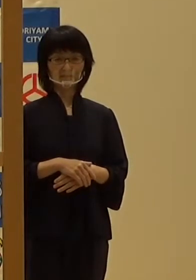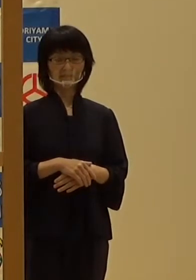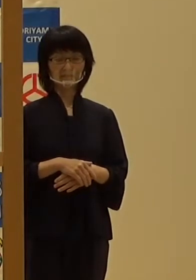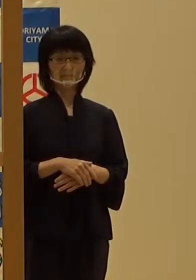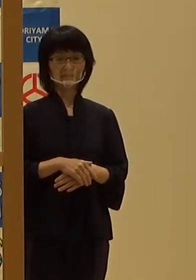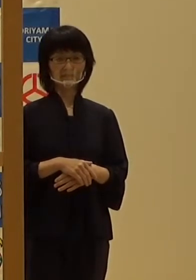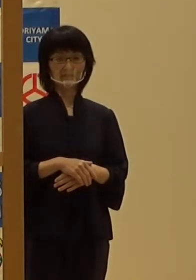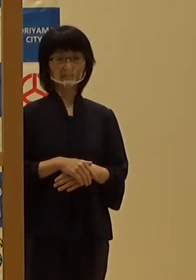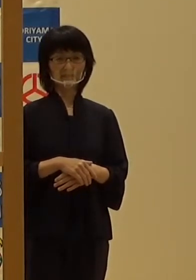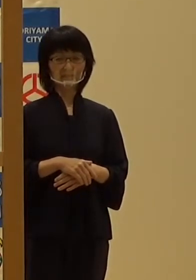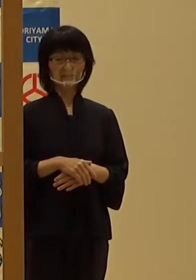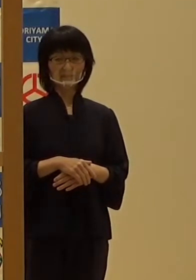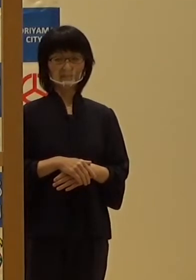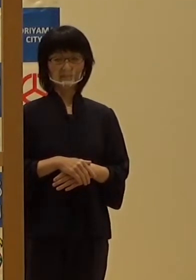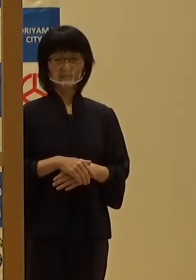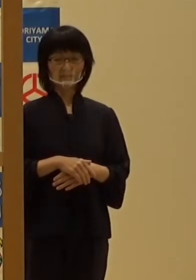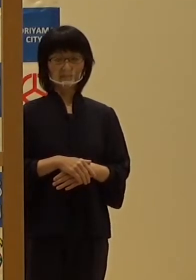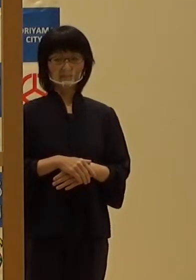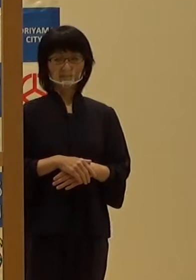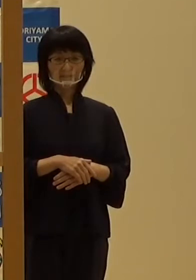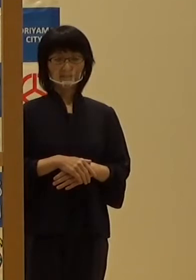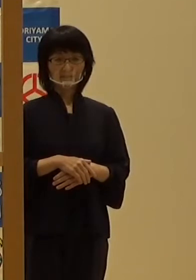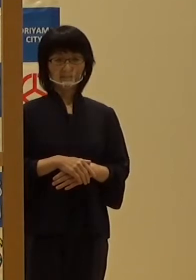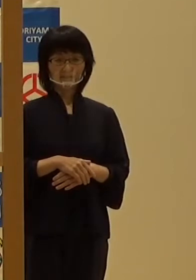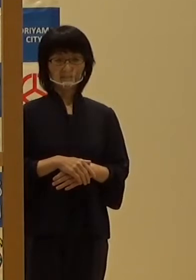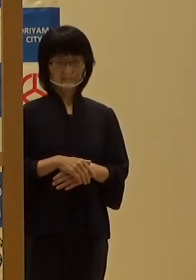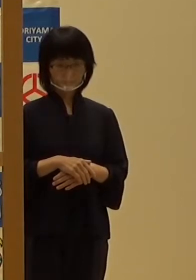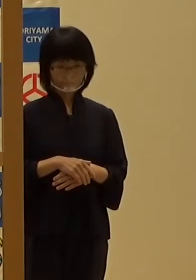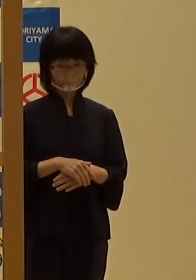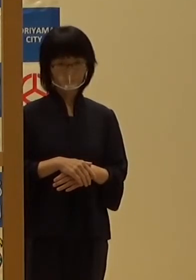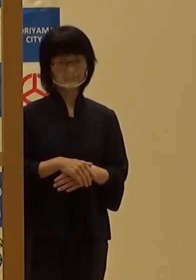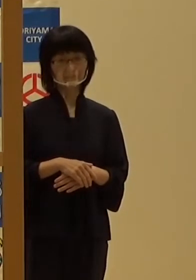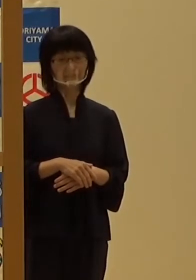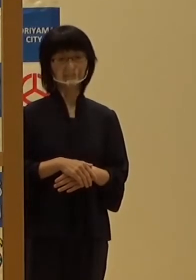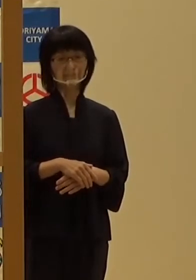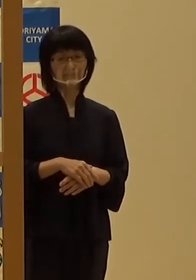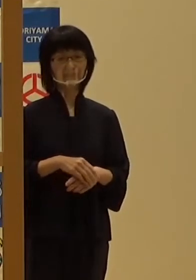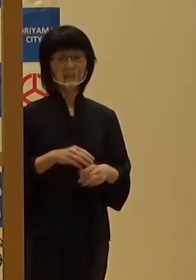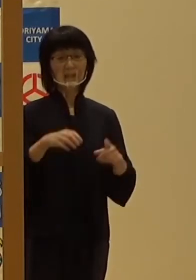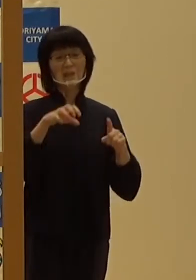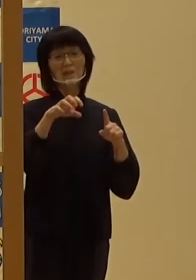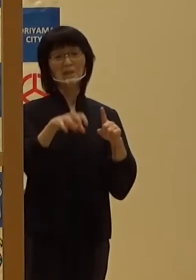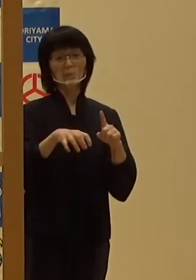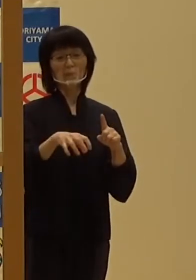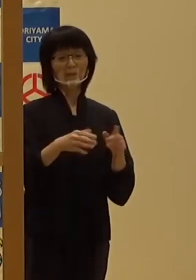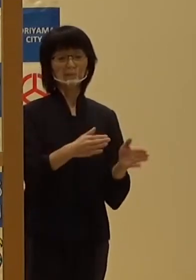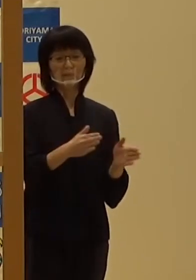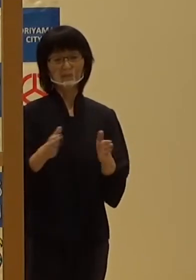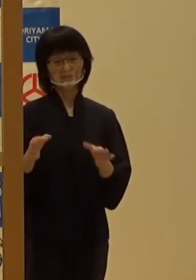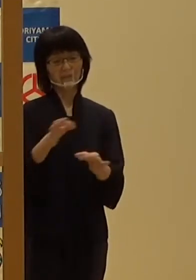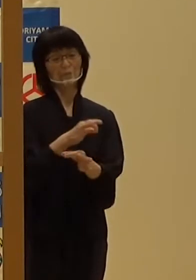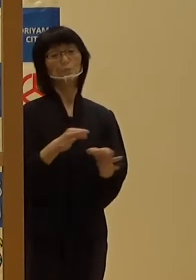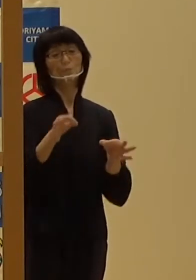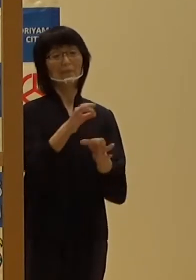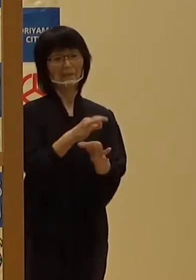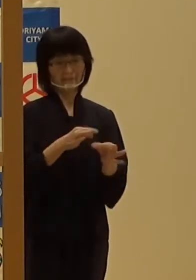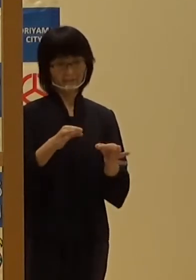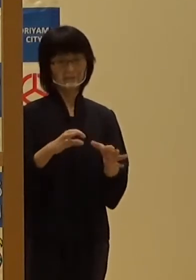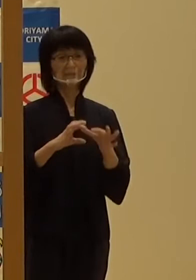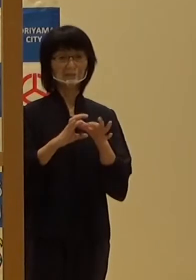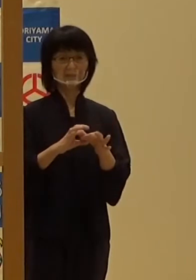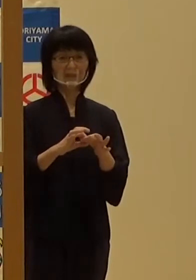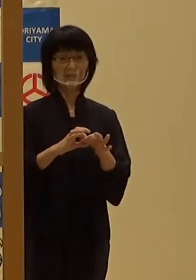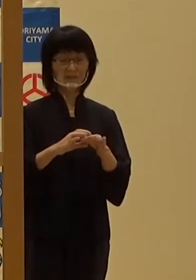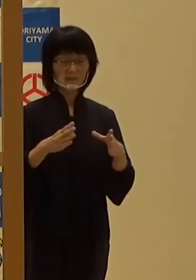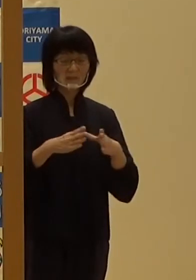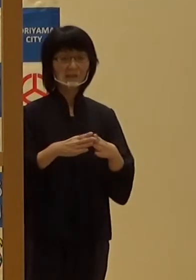ね、すでにこのパーク PFI による公園の整備運営につきましては、すでに全